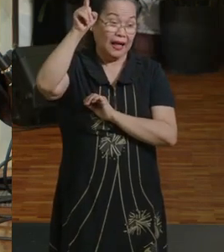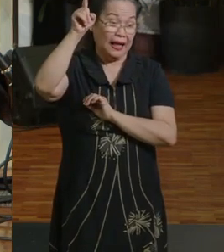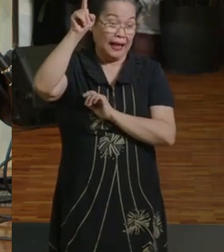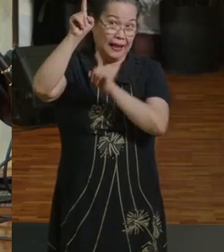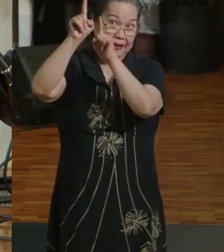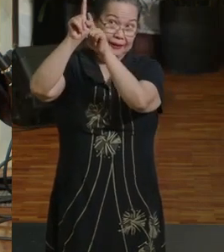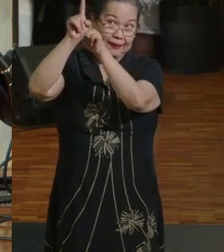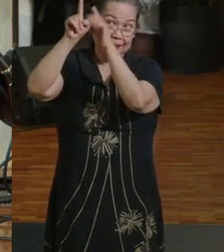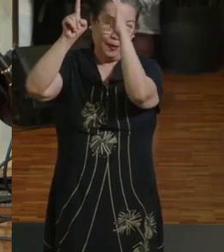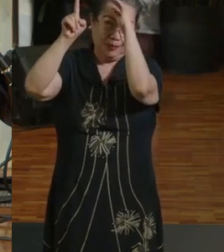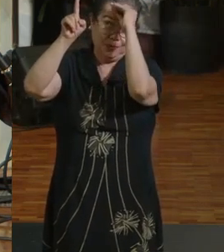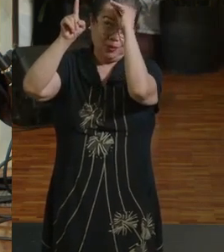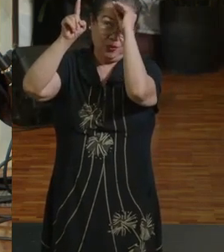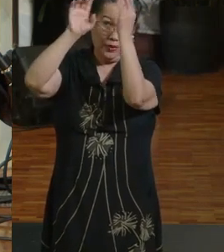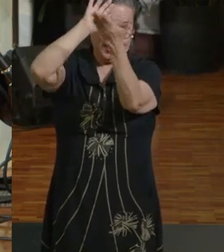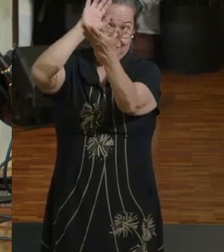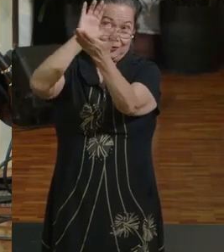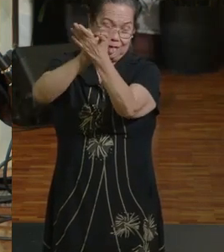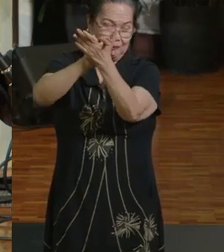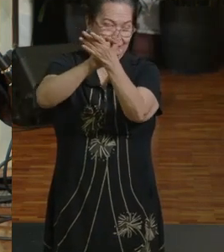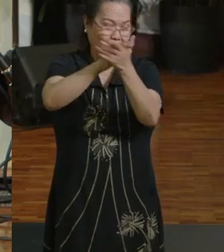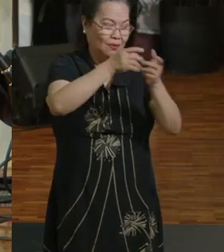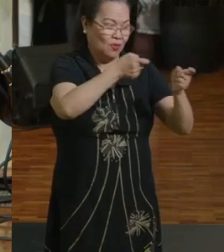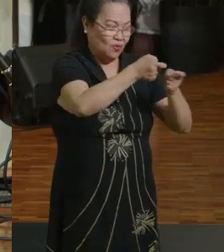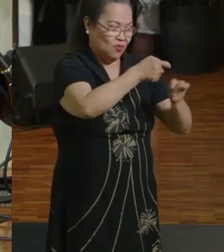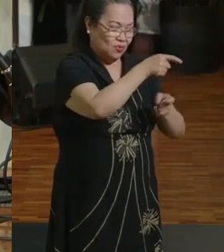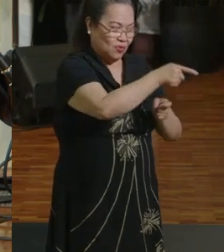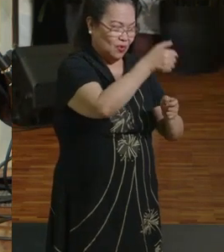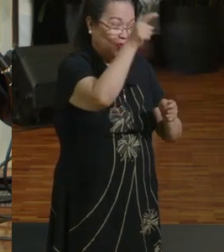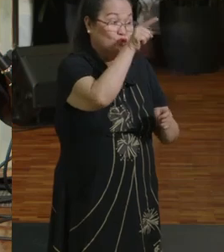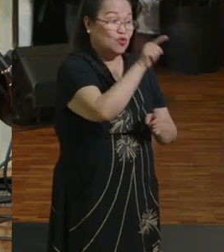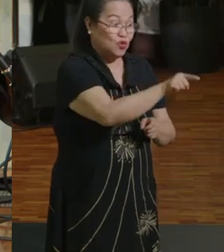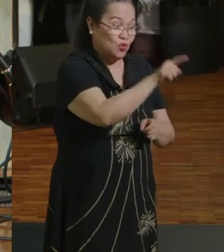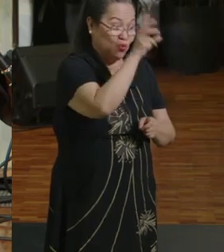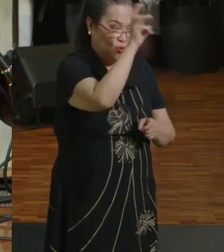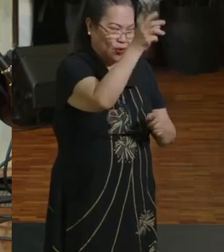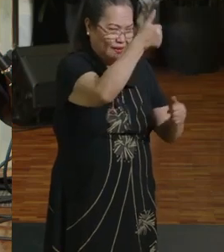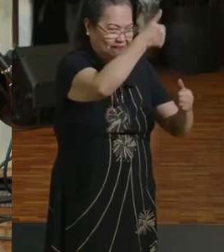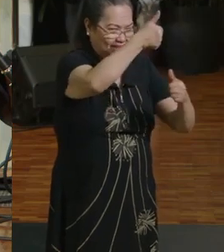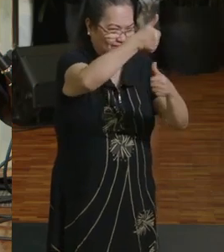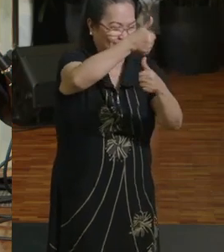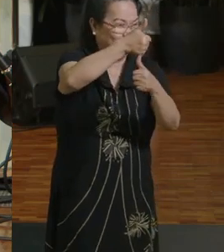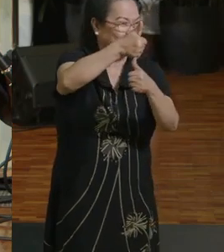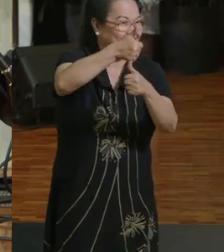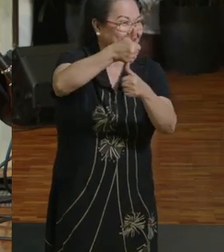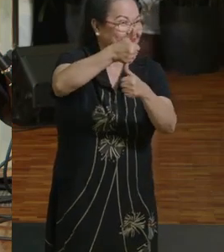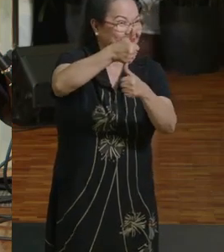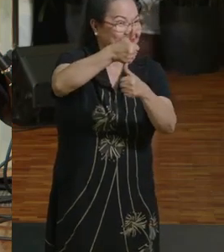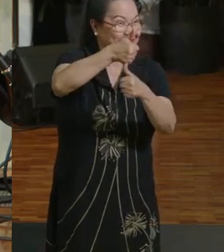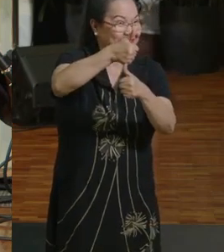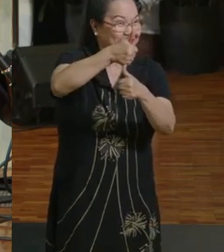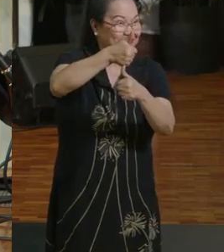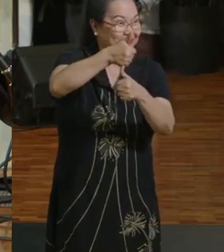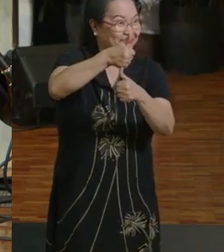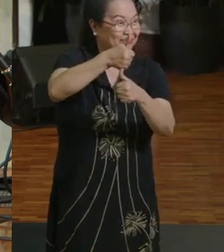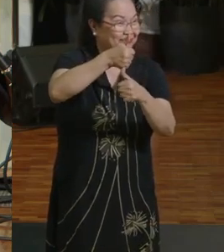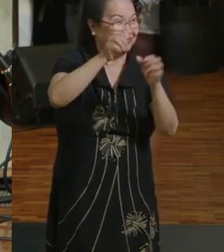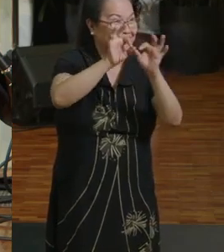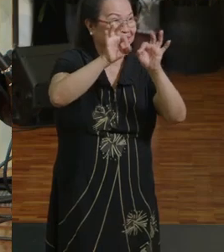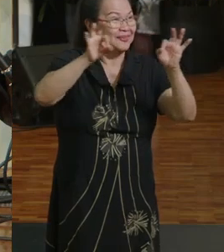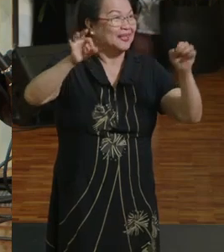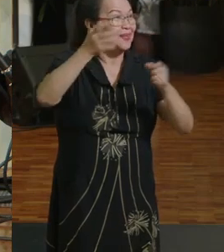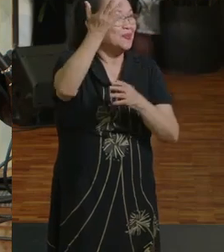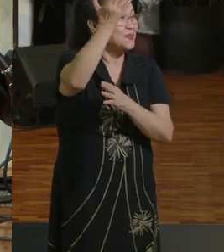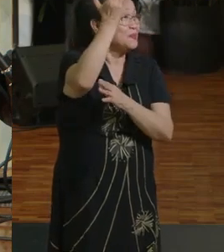ang asawa mong lalaki, shall rule over you. So alam natin na yung statement